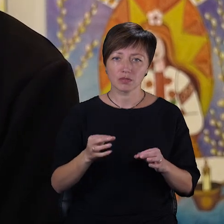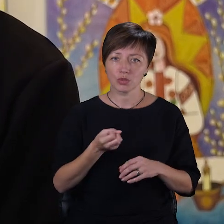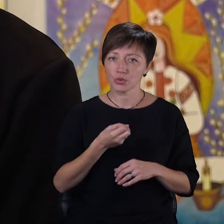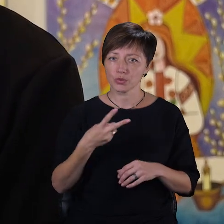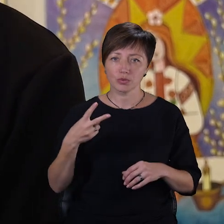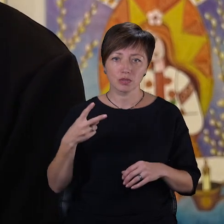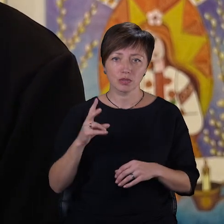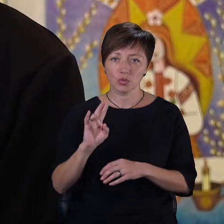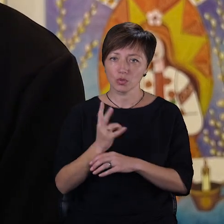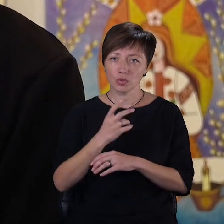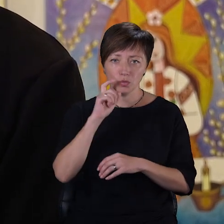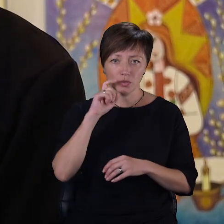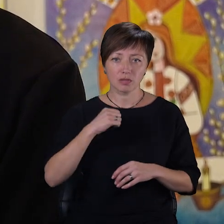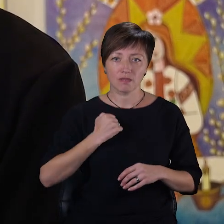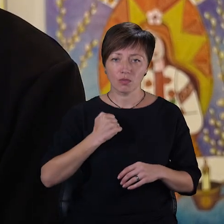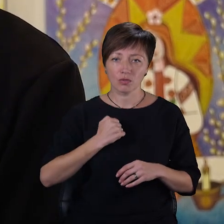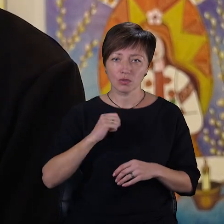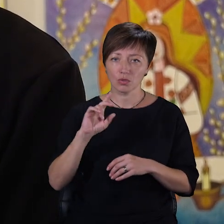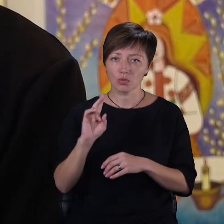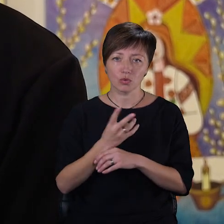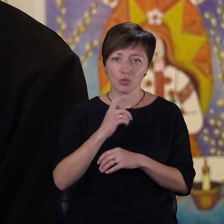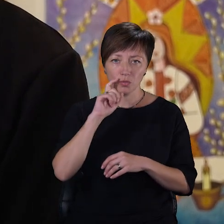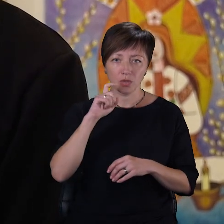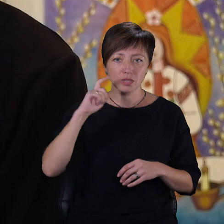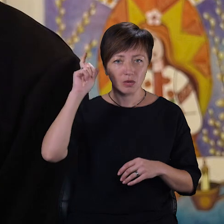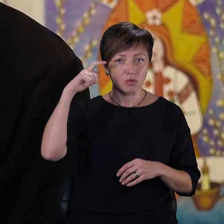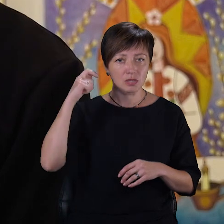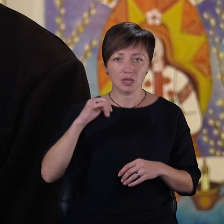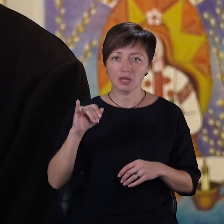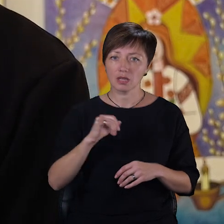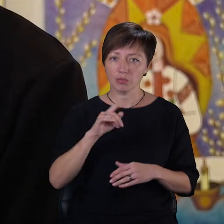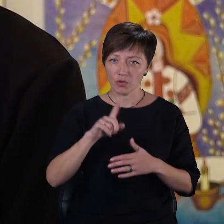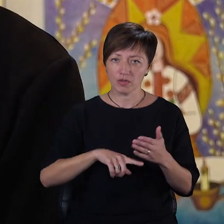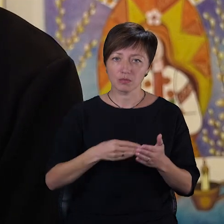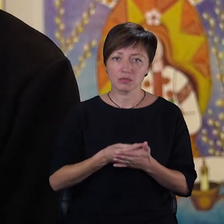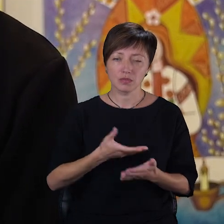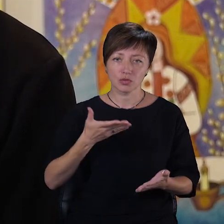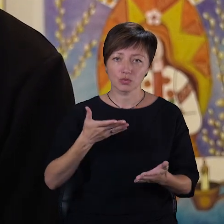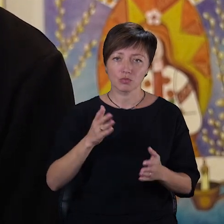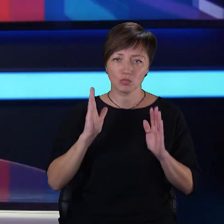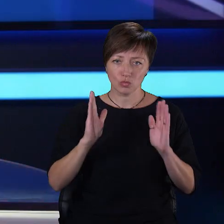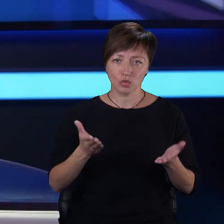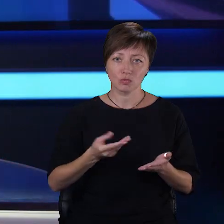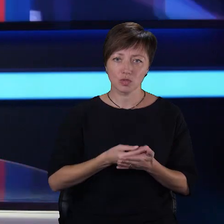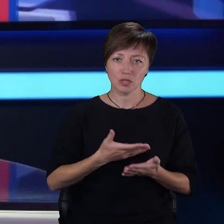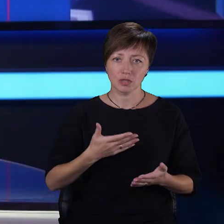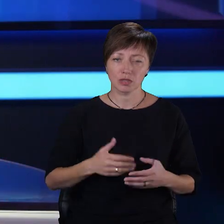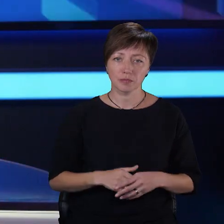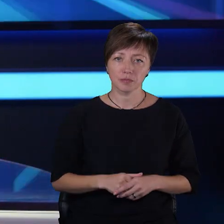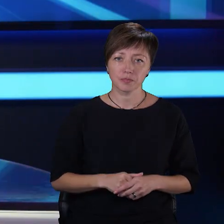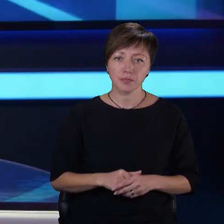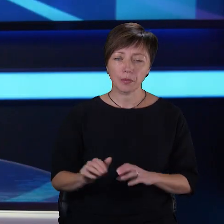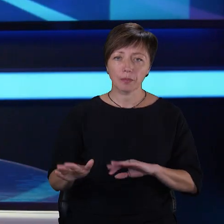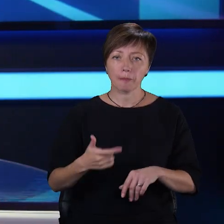українські воїни, ви насправді круті українські козаки, і повірте, що ми це цінимо і будемо цінити.